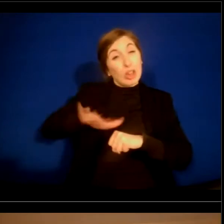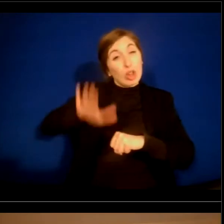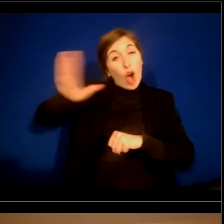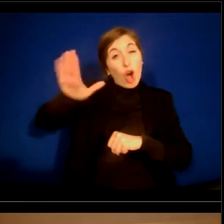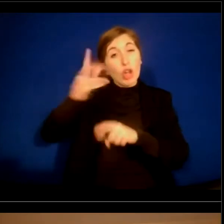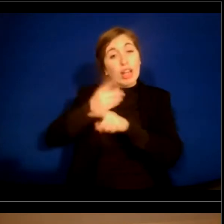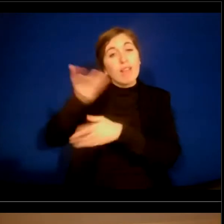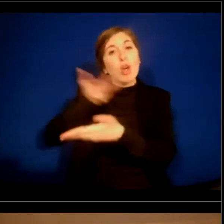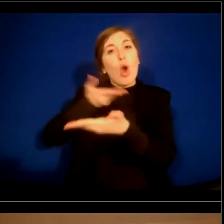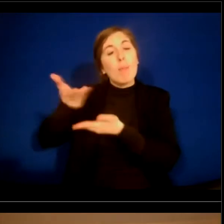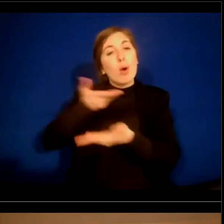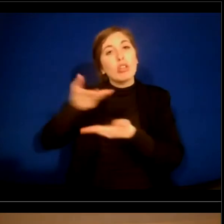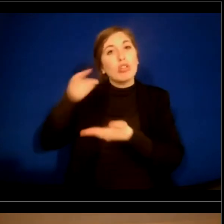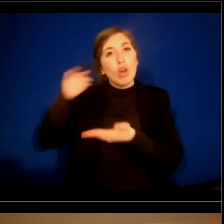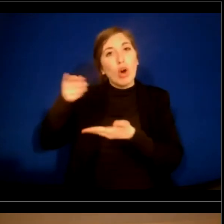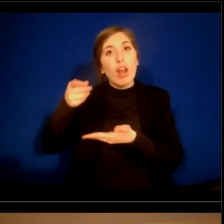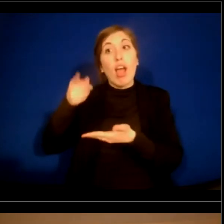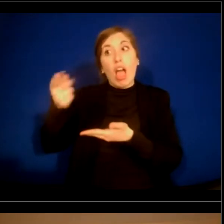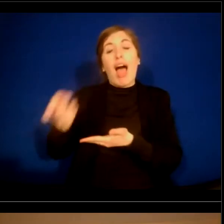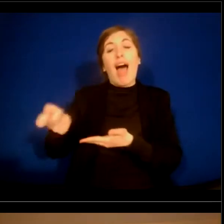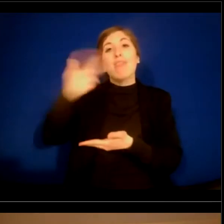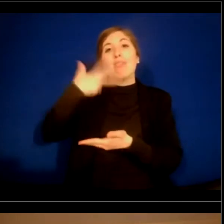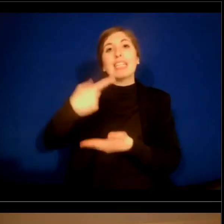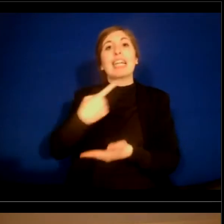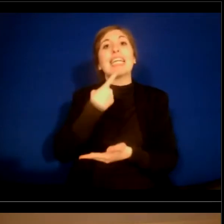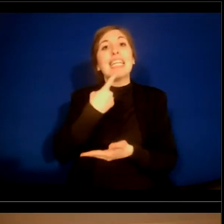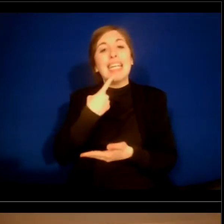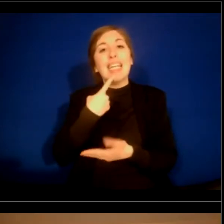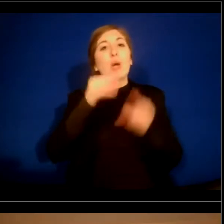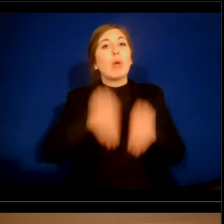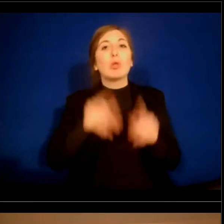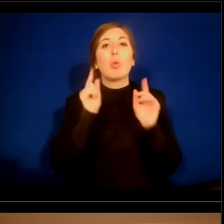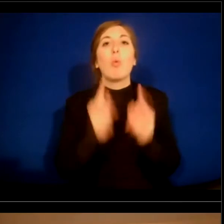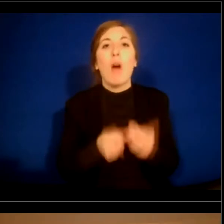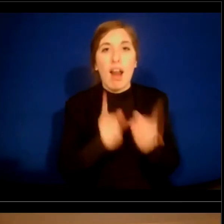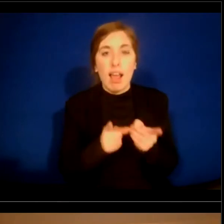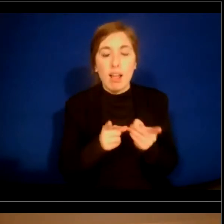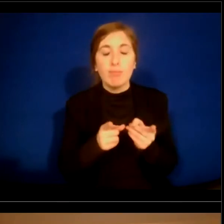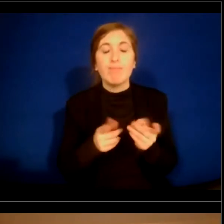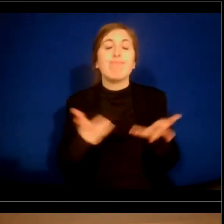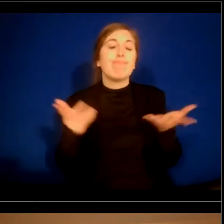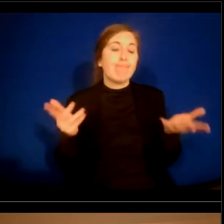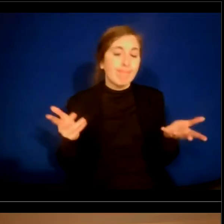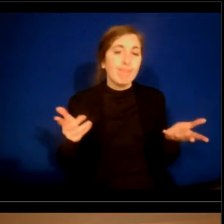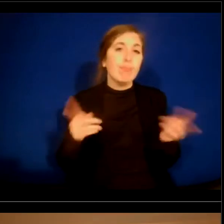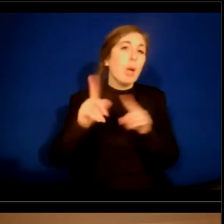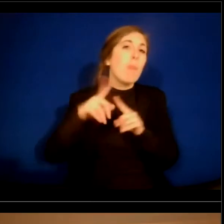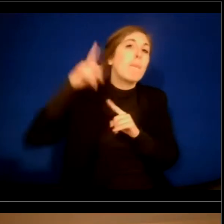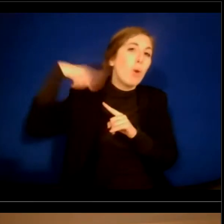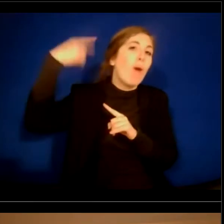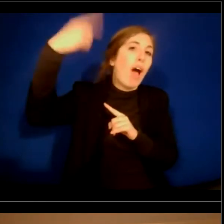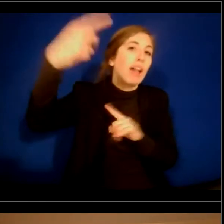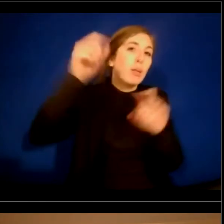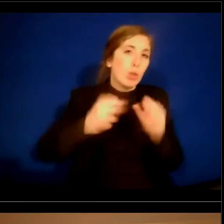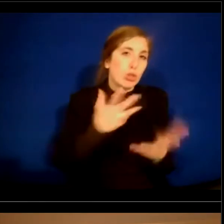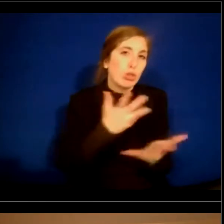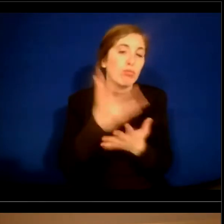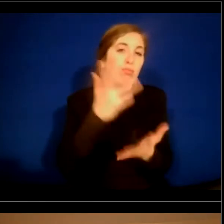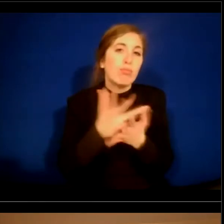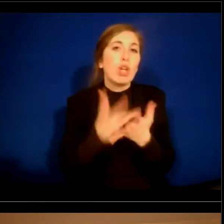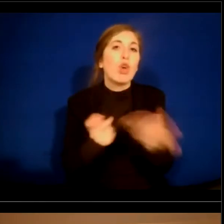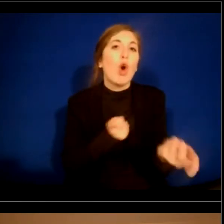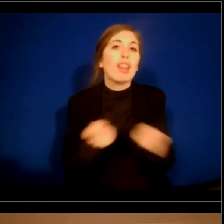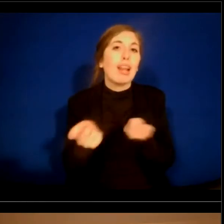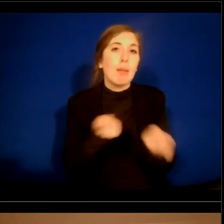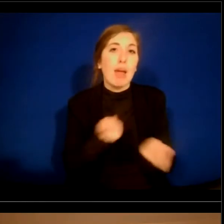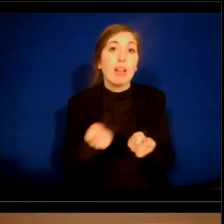precise di chi può operare dove. Quindi, ecco, magari sul coordinamento vi dirò qualcosa più avanti nello specifico, perché anche a livello di